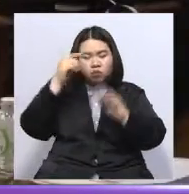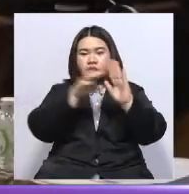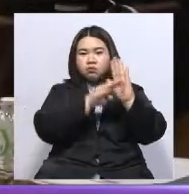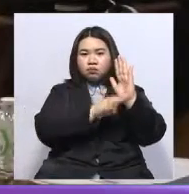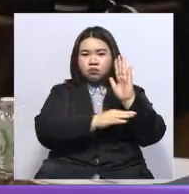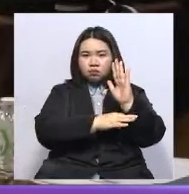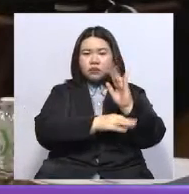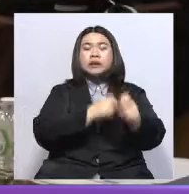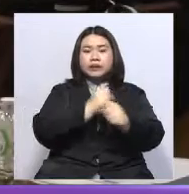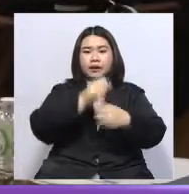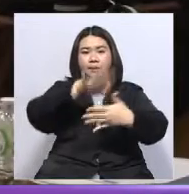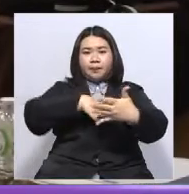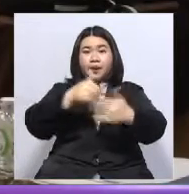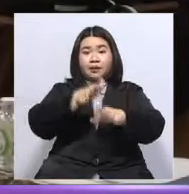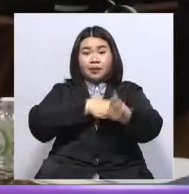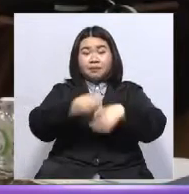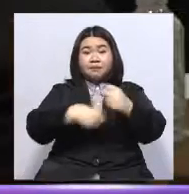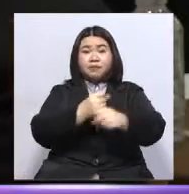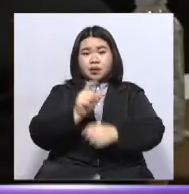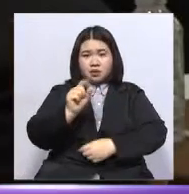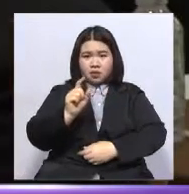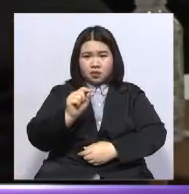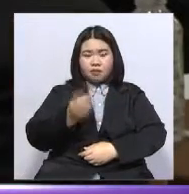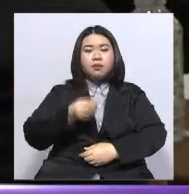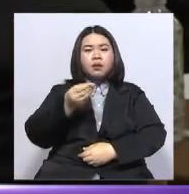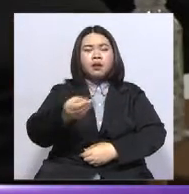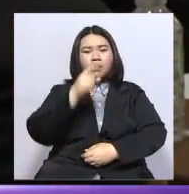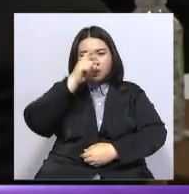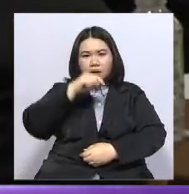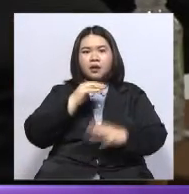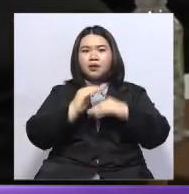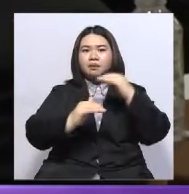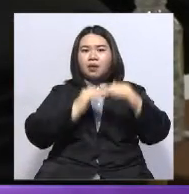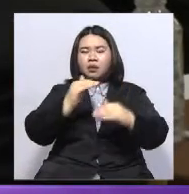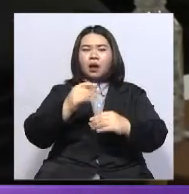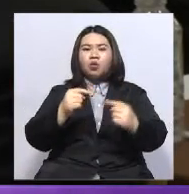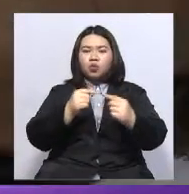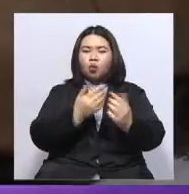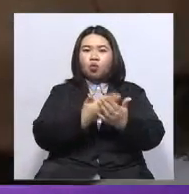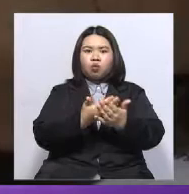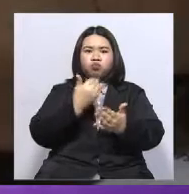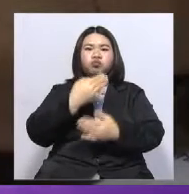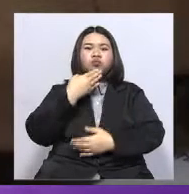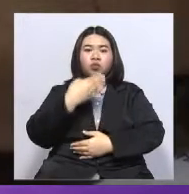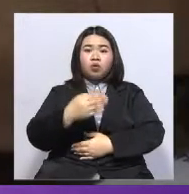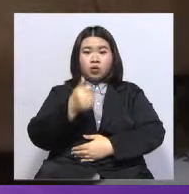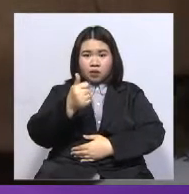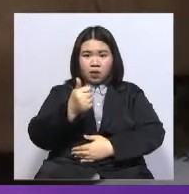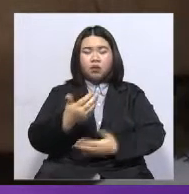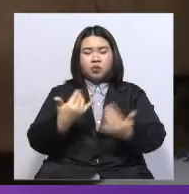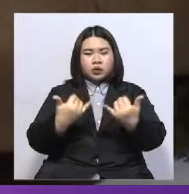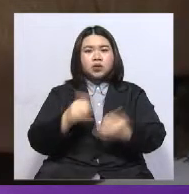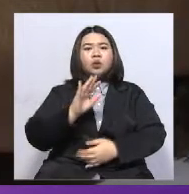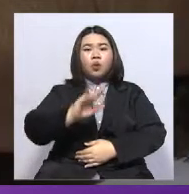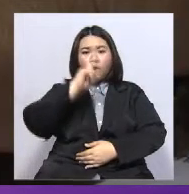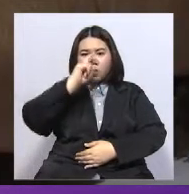ยการจัดทำยุทธศาสตร์ชาติ20ปีเพื่อผลักดันให้ไทยก้าวไปสู่ความมั่นคงมั่งคั่งและยั่งยืนซึ่งเป็นรูปแบบ